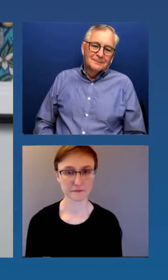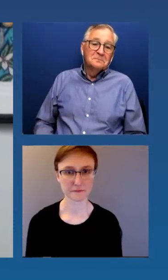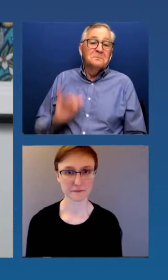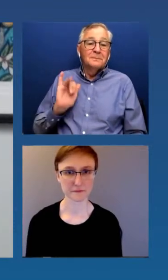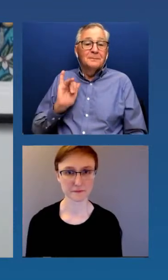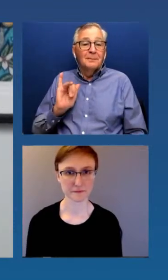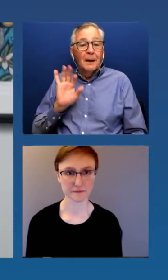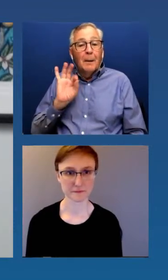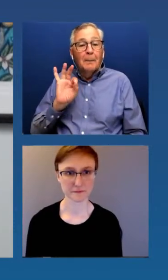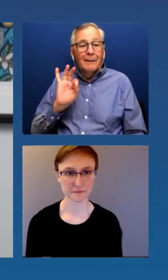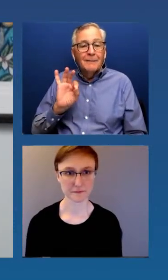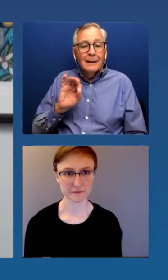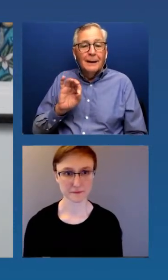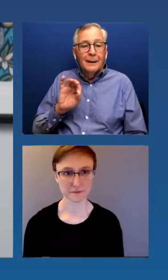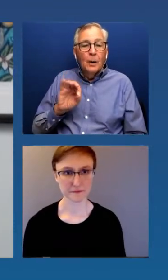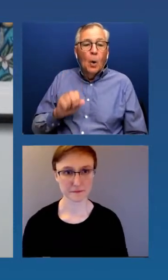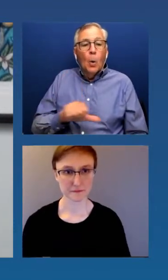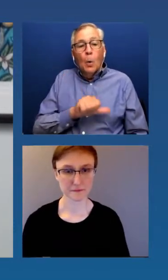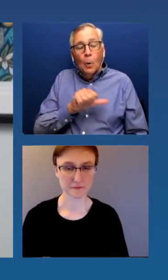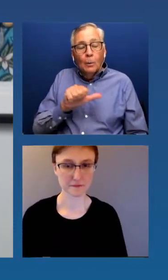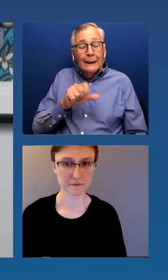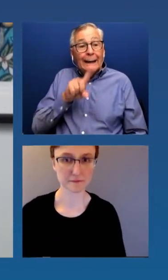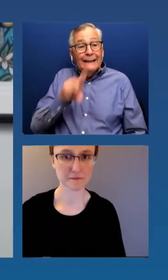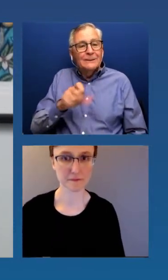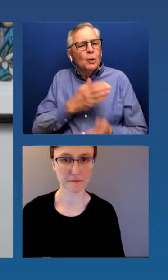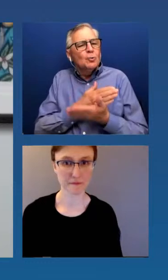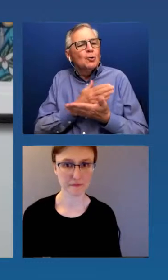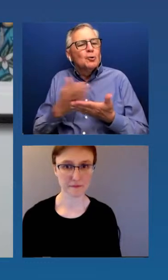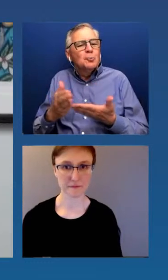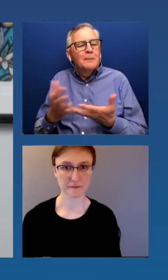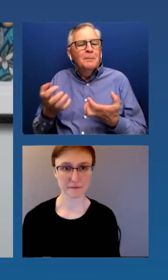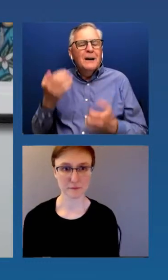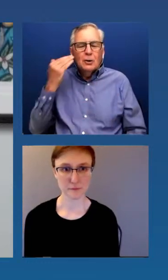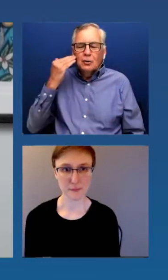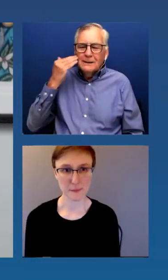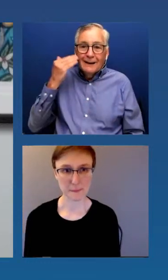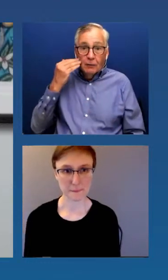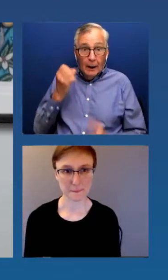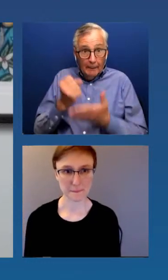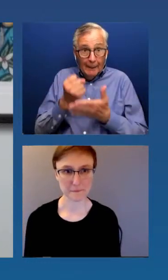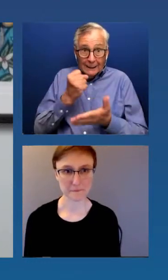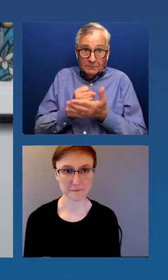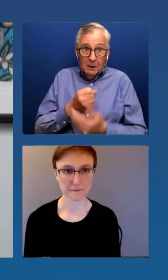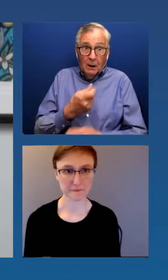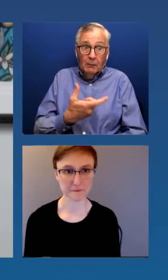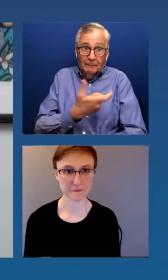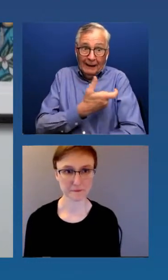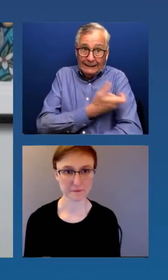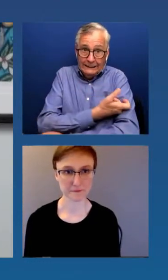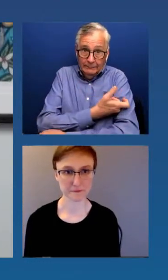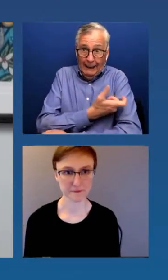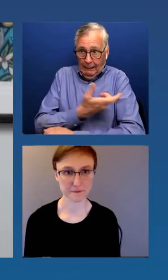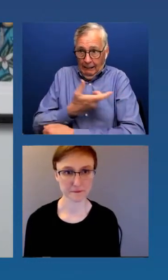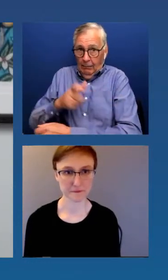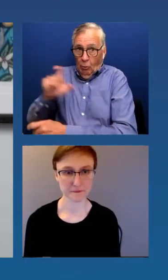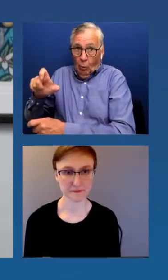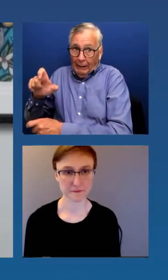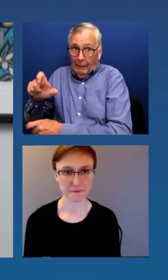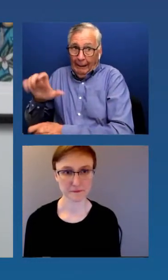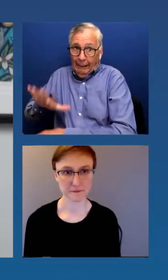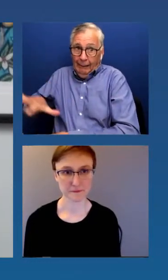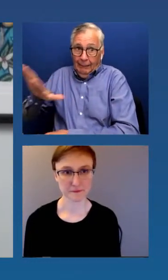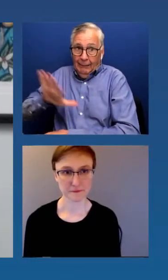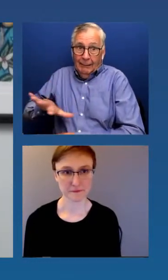Parfait. Pour ma question de suivi, je voulais savoir, comme le passeport vaccinal va être en place au Québec, donc entre autres